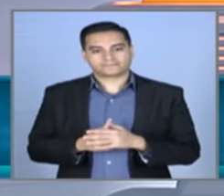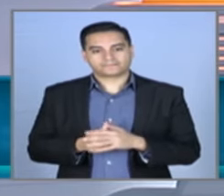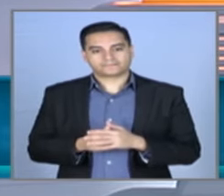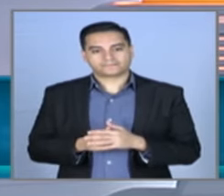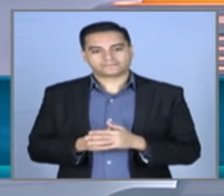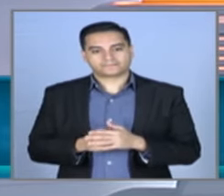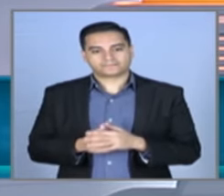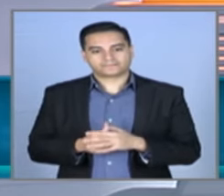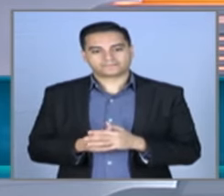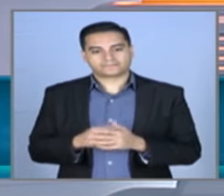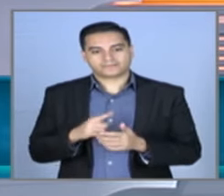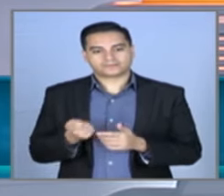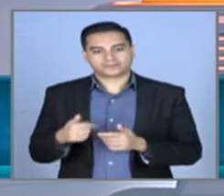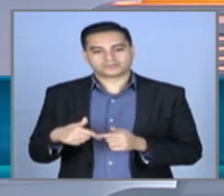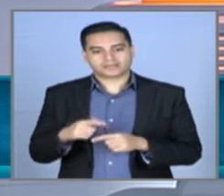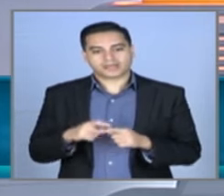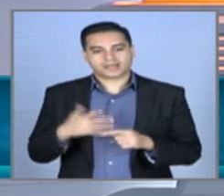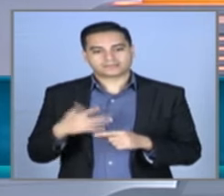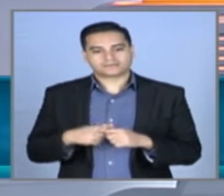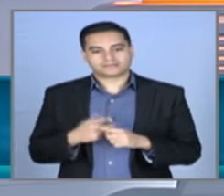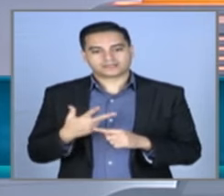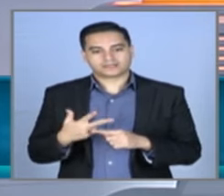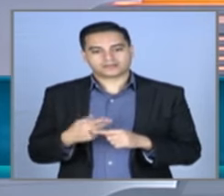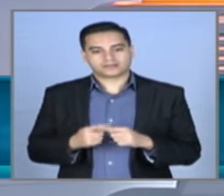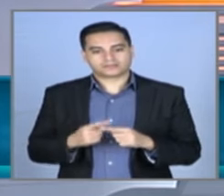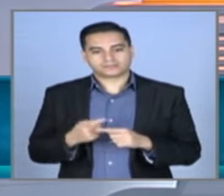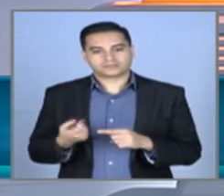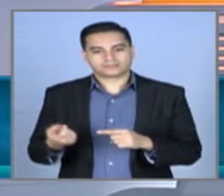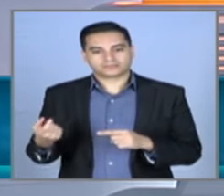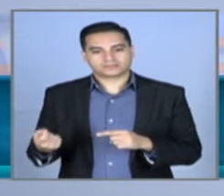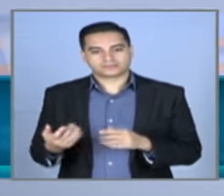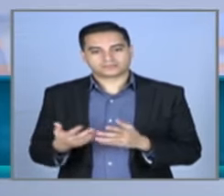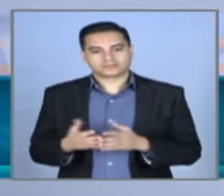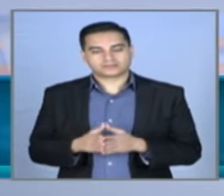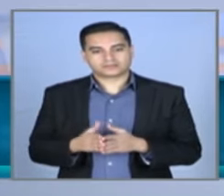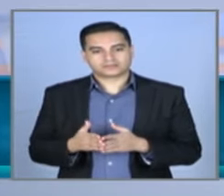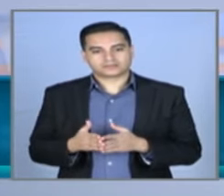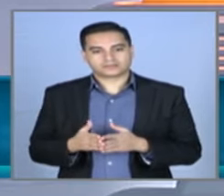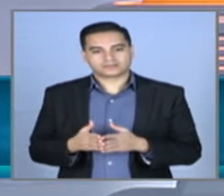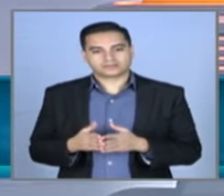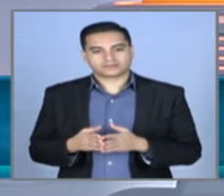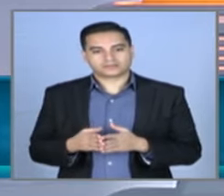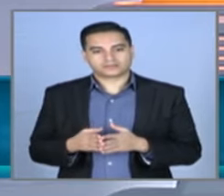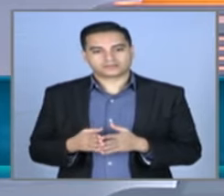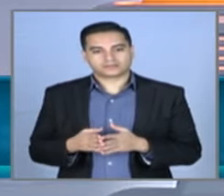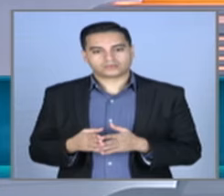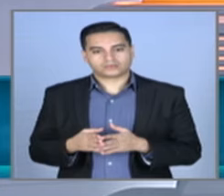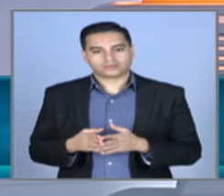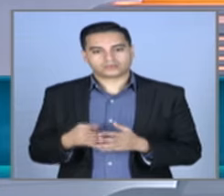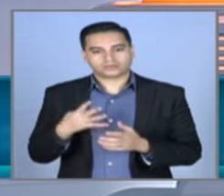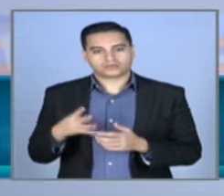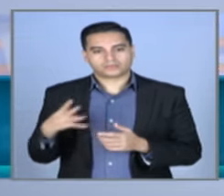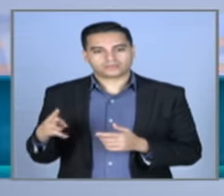تاني. 165 على 5 في 3 ناقص 55. ماركو. 44